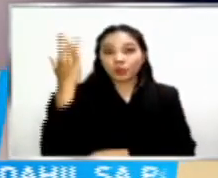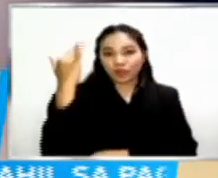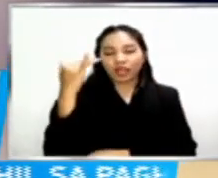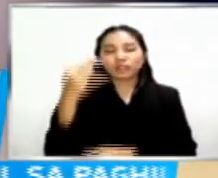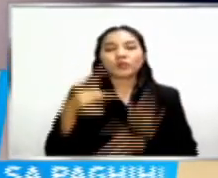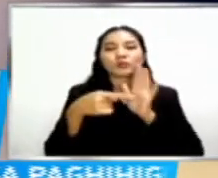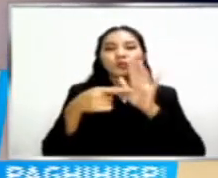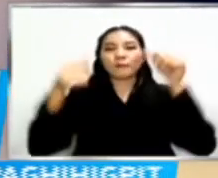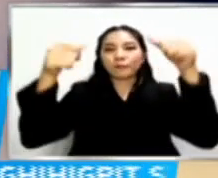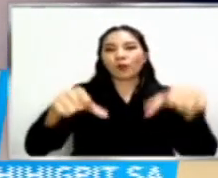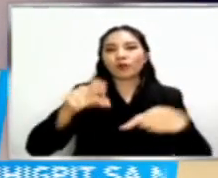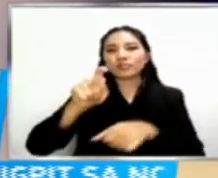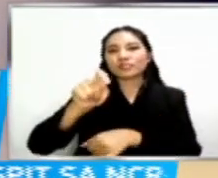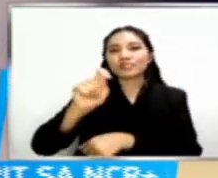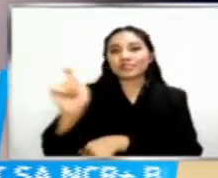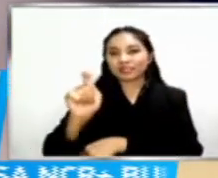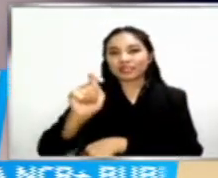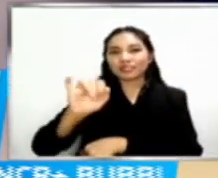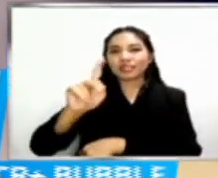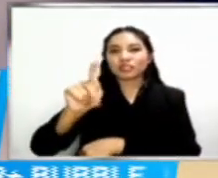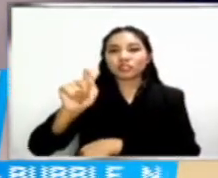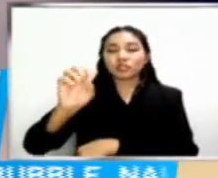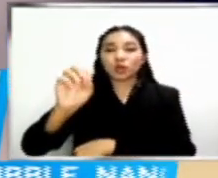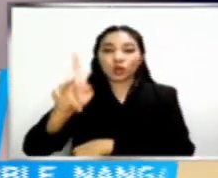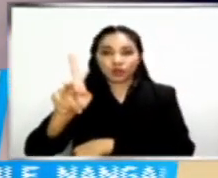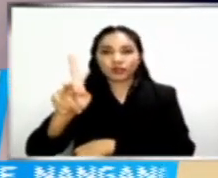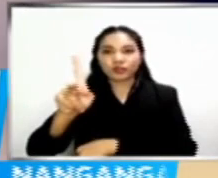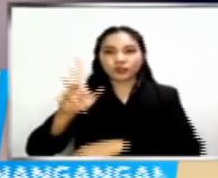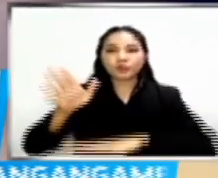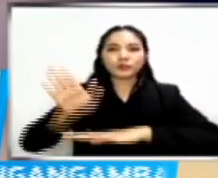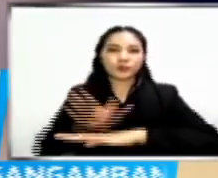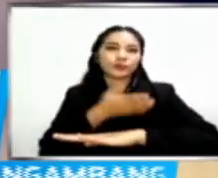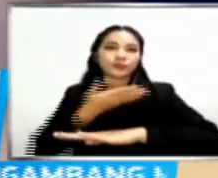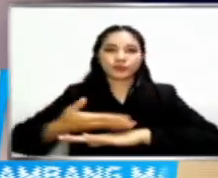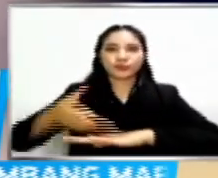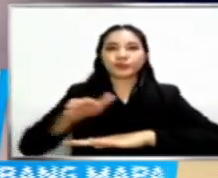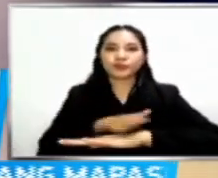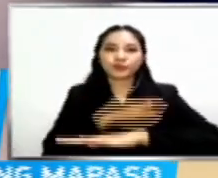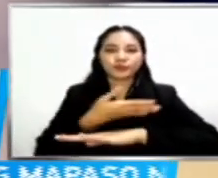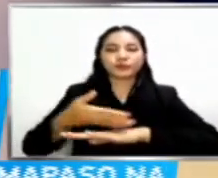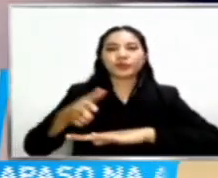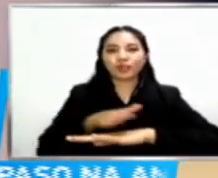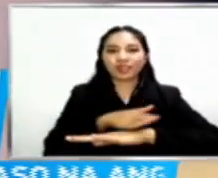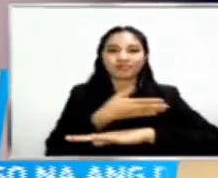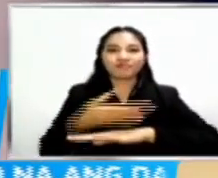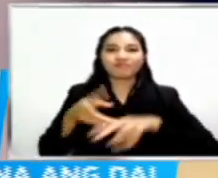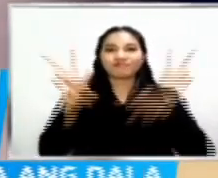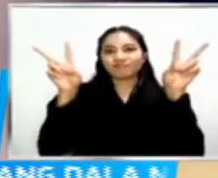cover ng hit single ngayon ni Blackpink member Rosé na On The Ground.